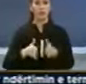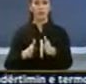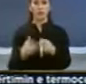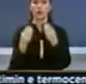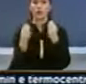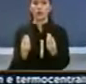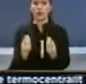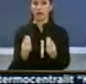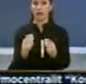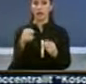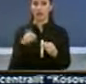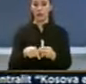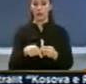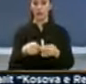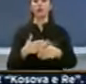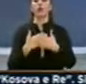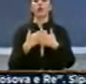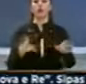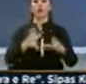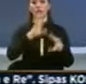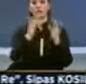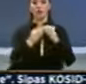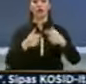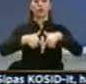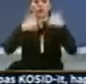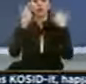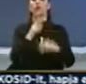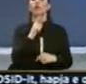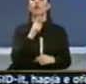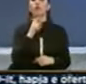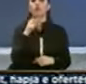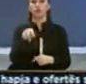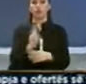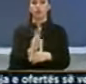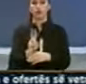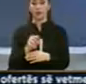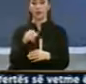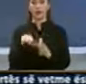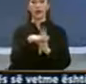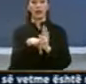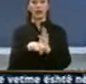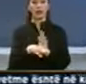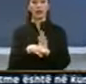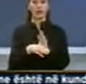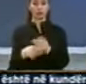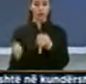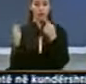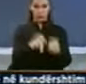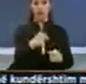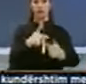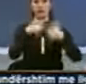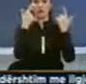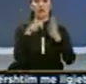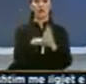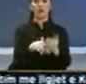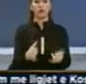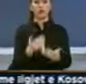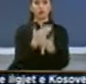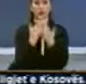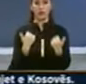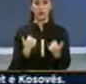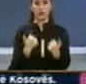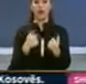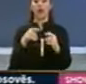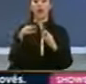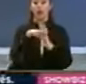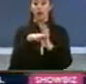themi fjallën pra se kush po bo dëllovere kur dhe ligji. Ligji nuk ka ardhë. Mos manipuloni ligji për Trepçen.